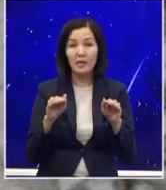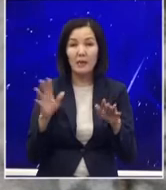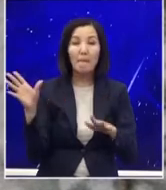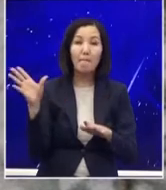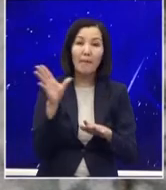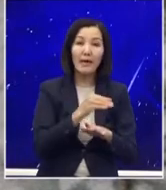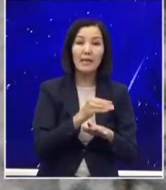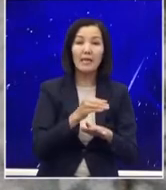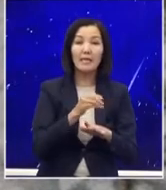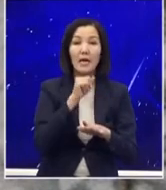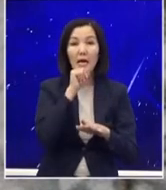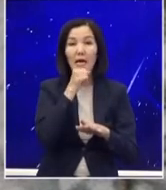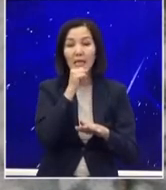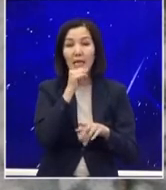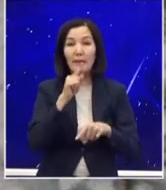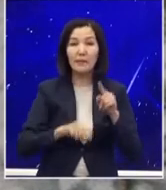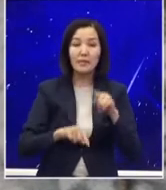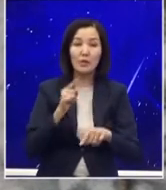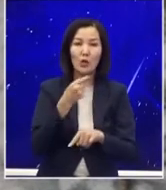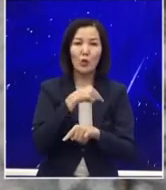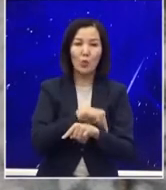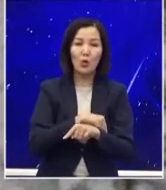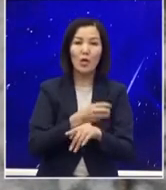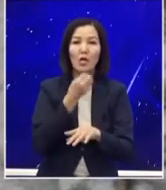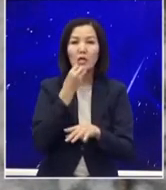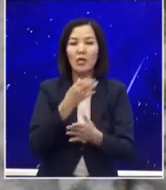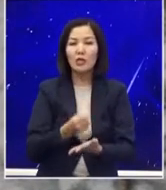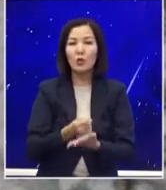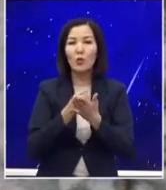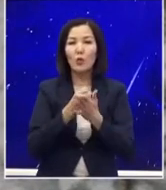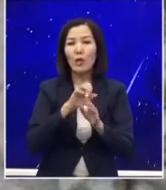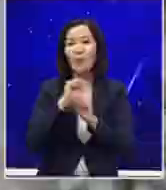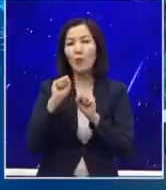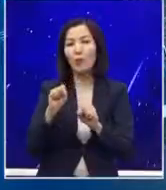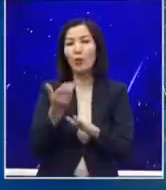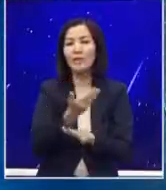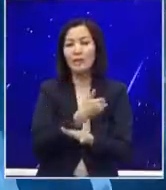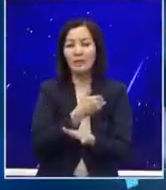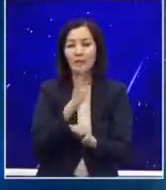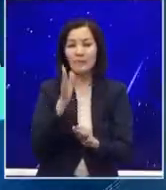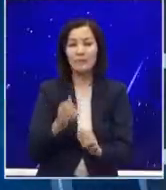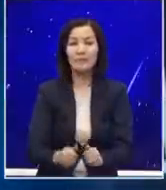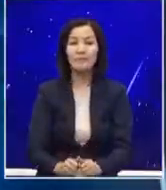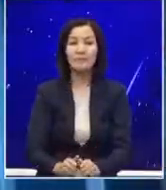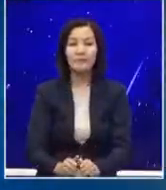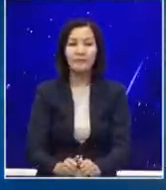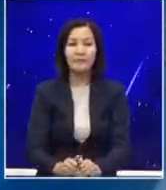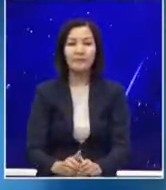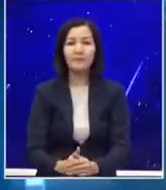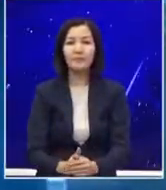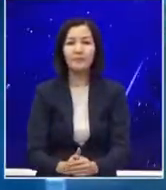барлығына осы атамыздың рухы бір жақсы қолдап қорғап жүрсекен дейміз. Мадина Берікқызы, Абзал Нүсіпов,